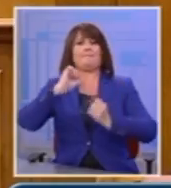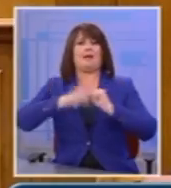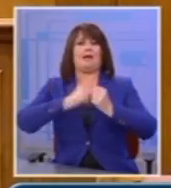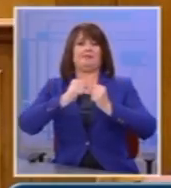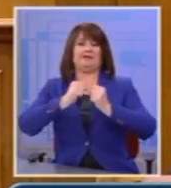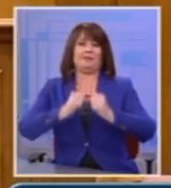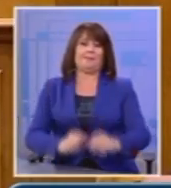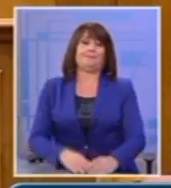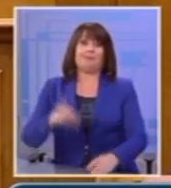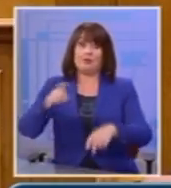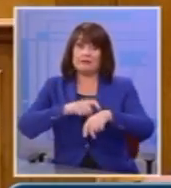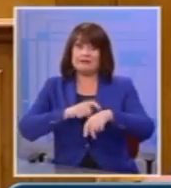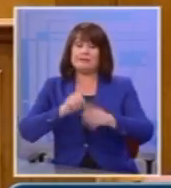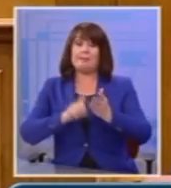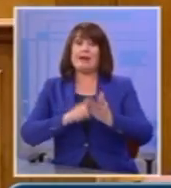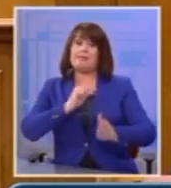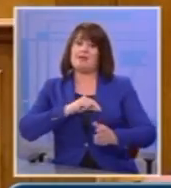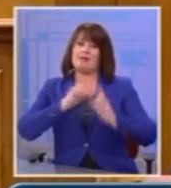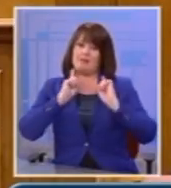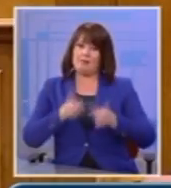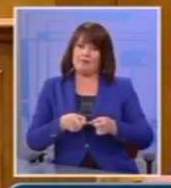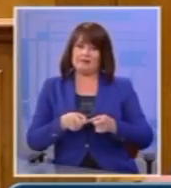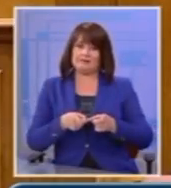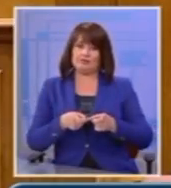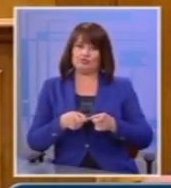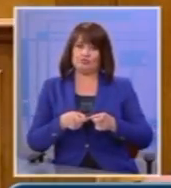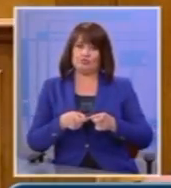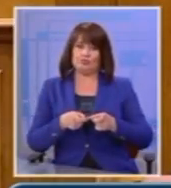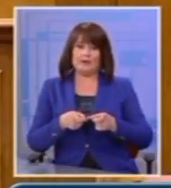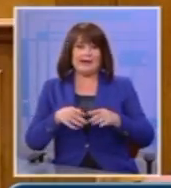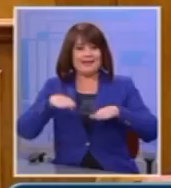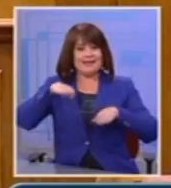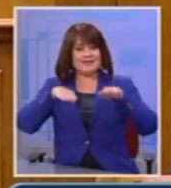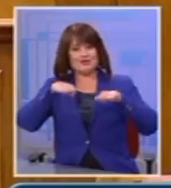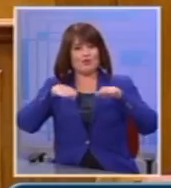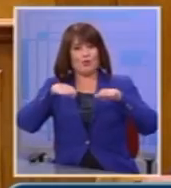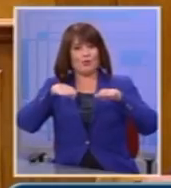Και τώρα οφείλουμε να αποφασίσουμε αυτήν την ισοτιμία